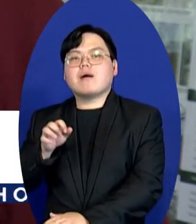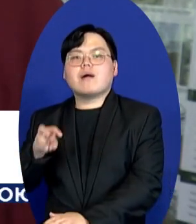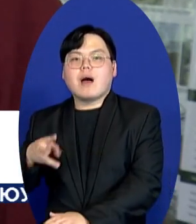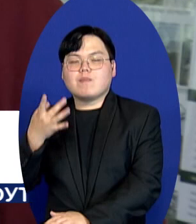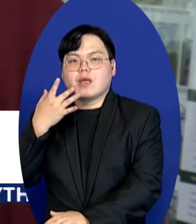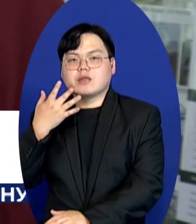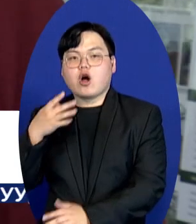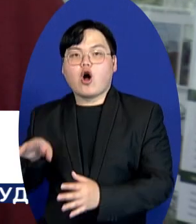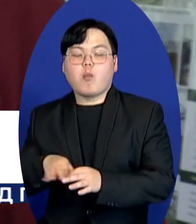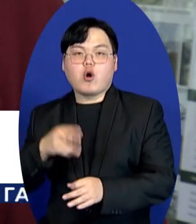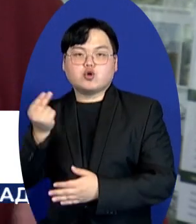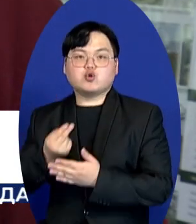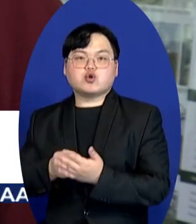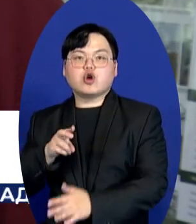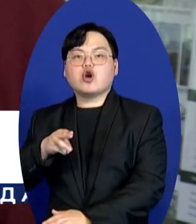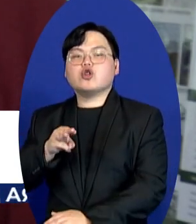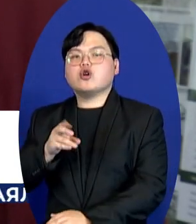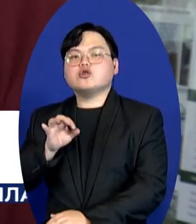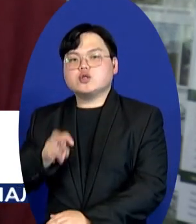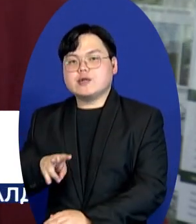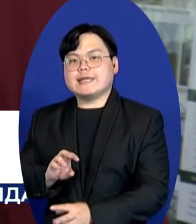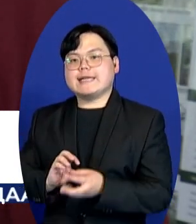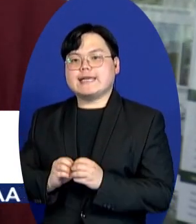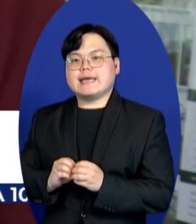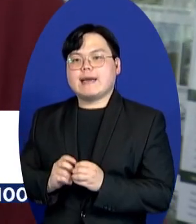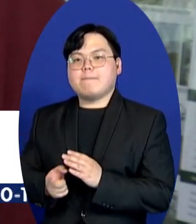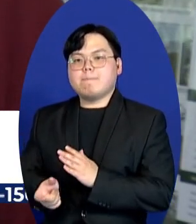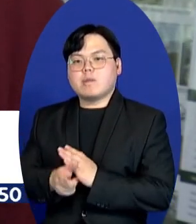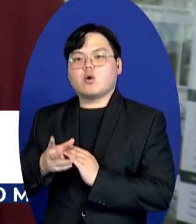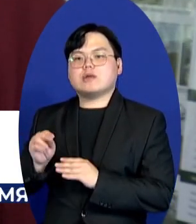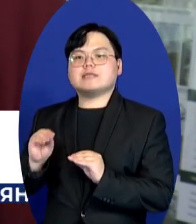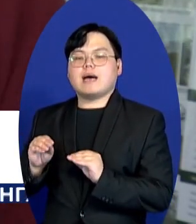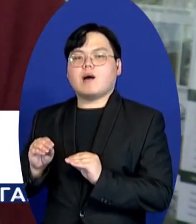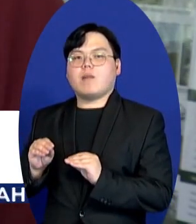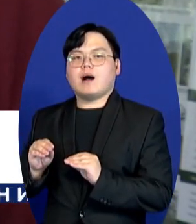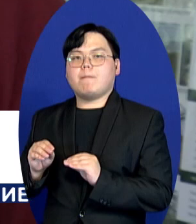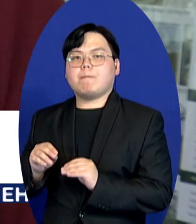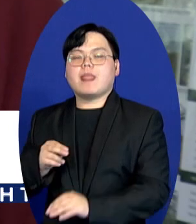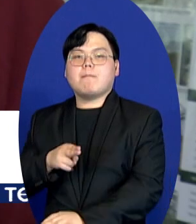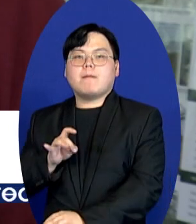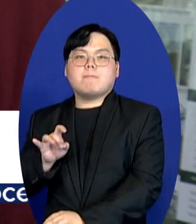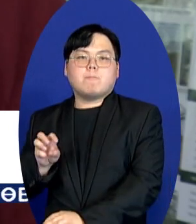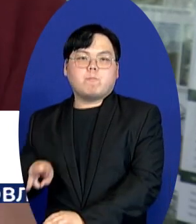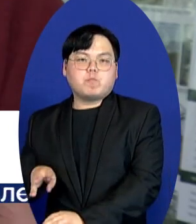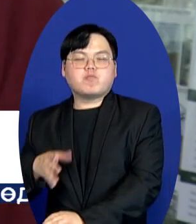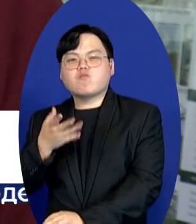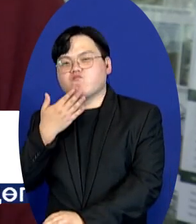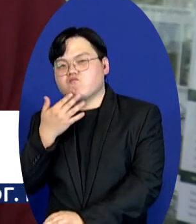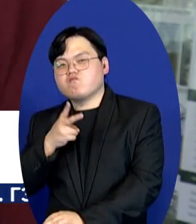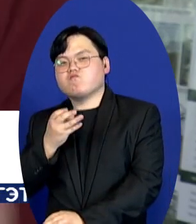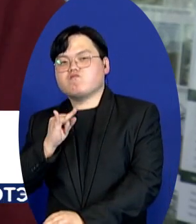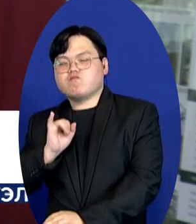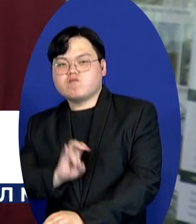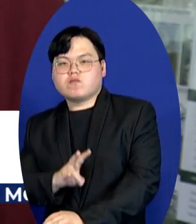төвшөлдсөн зурцлаар илүү хийч одоо мэрэгшүүлдэг болсон байна. Тэгээ мөн програм дээрээс одоо өнгө дизайн